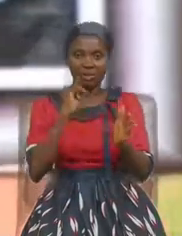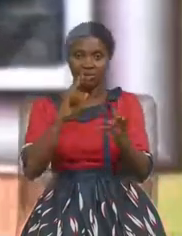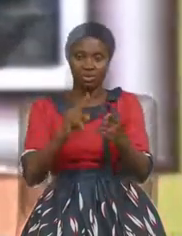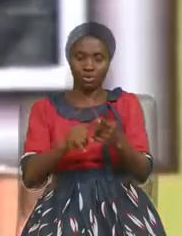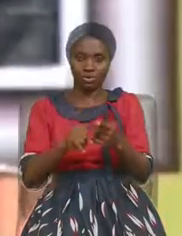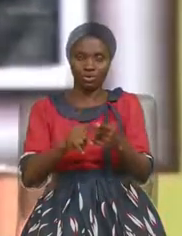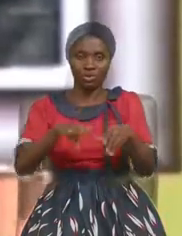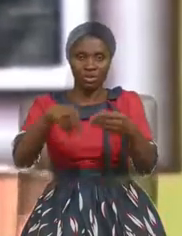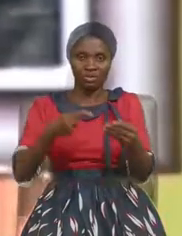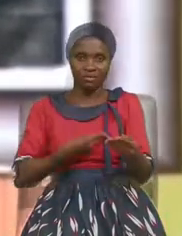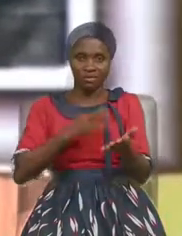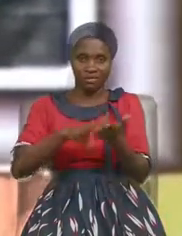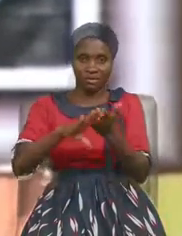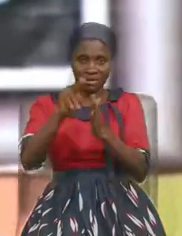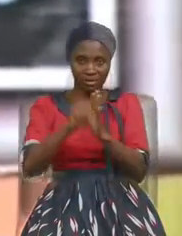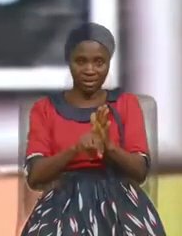pardonnés.